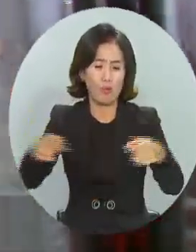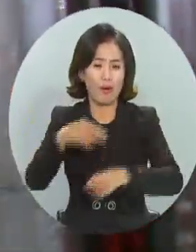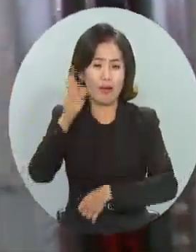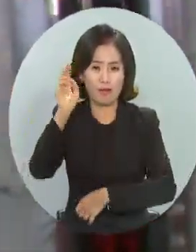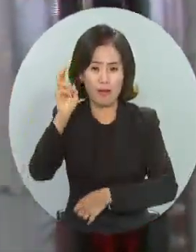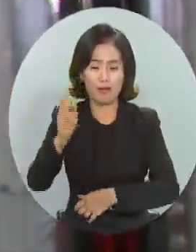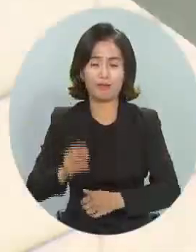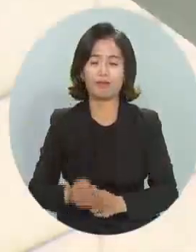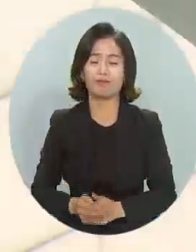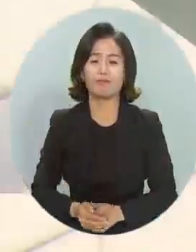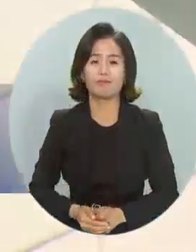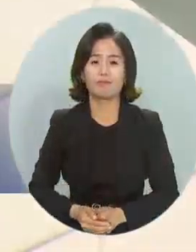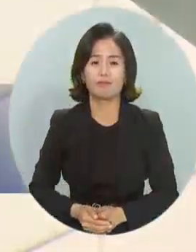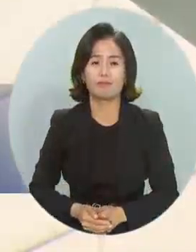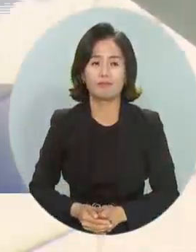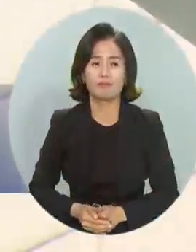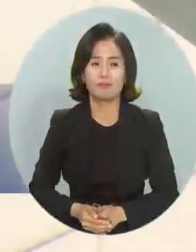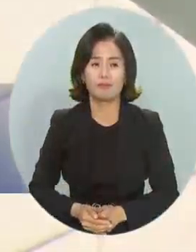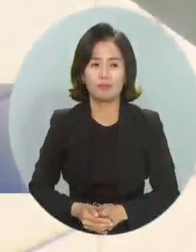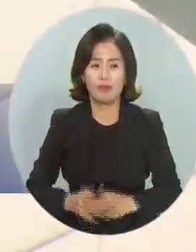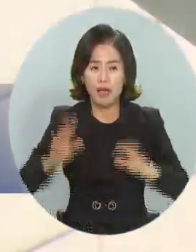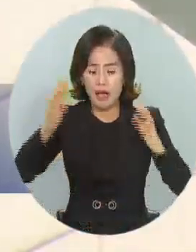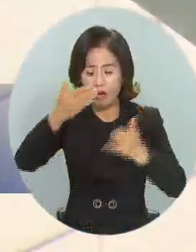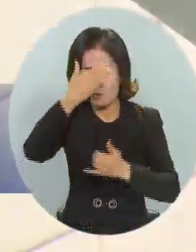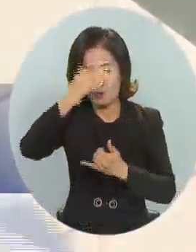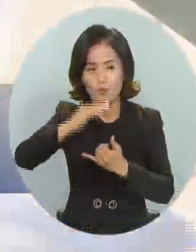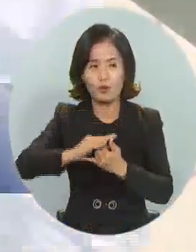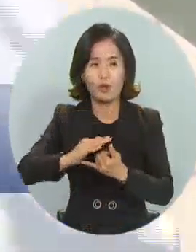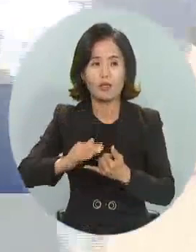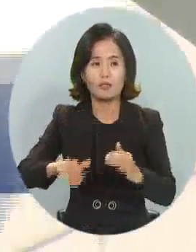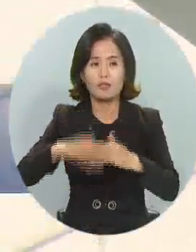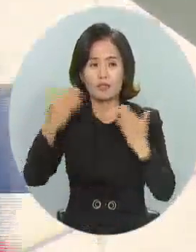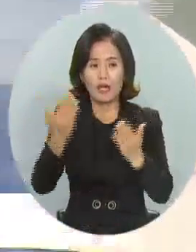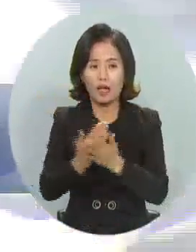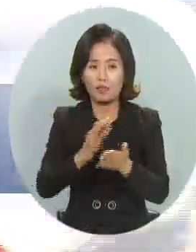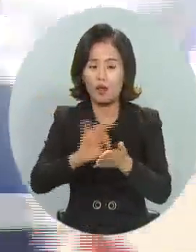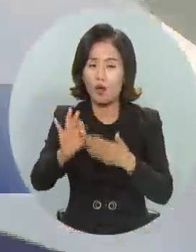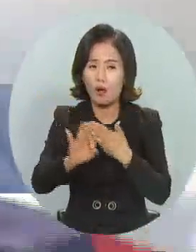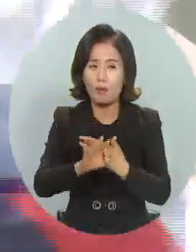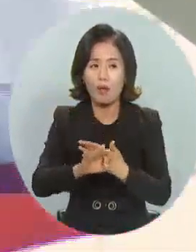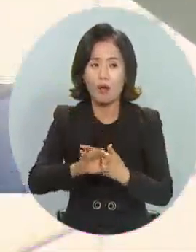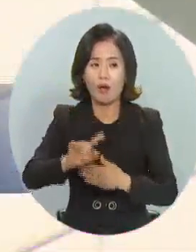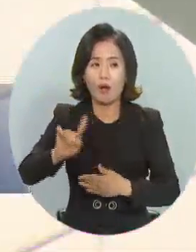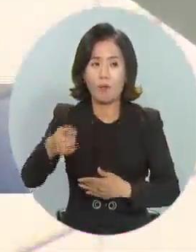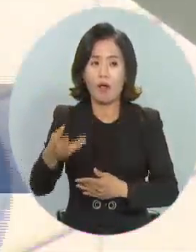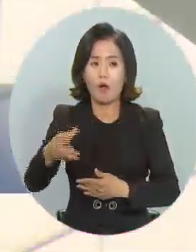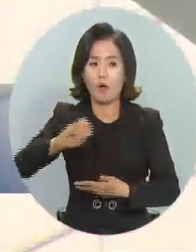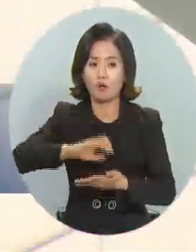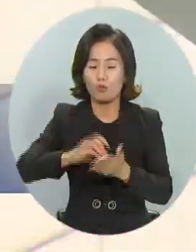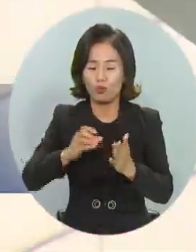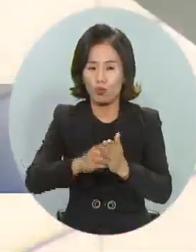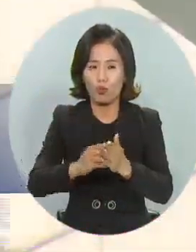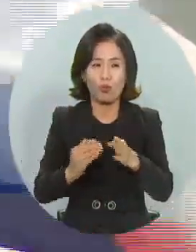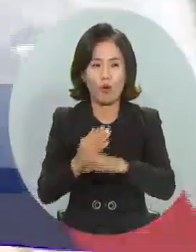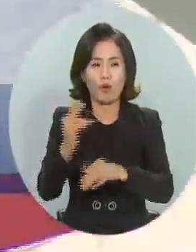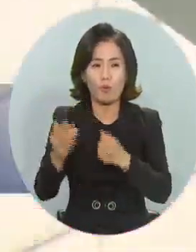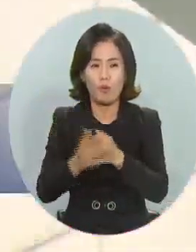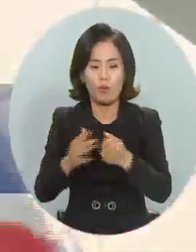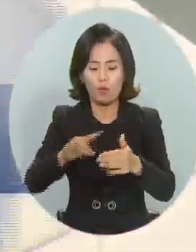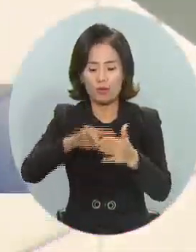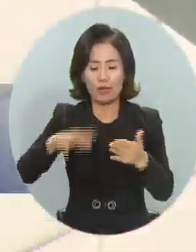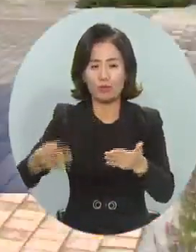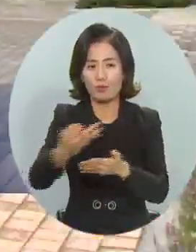예상되기 때문입니다. 청소년까지 다 하게 되면 100억이 넘어버리고 세수가 부족하는 게 이거 전체적으로 다 채우는